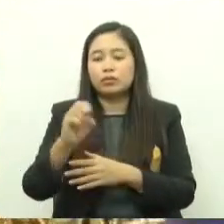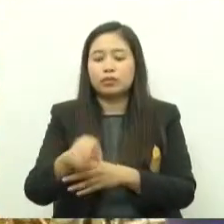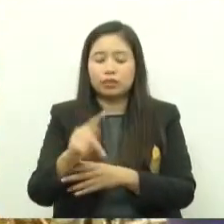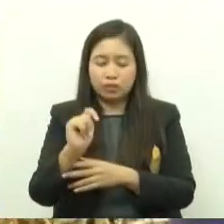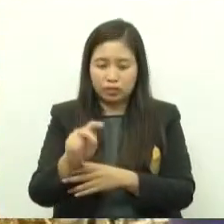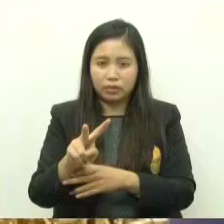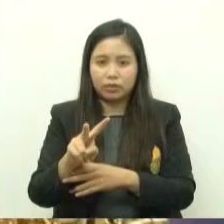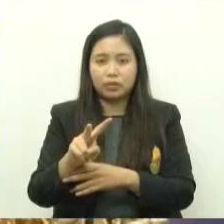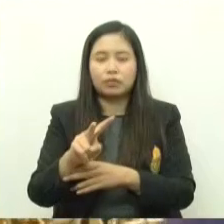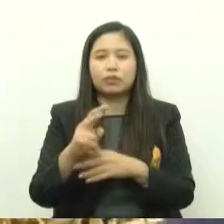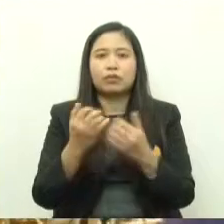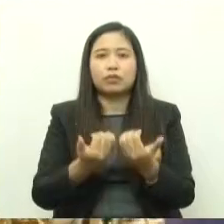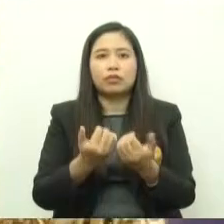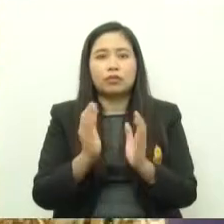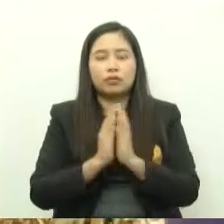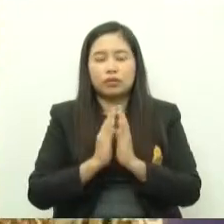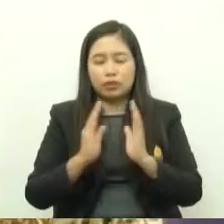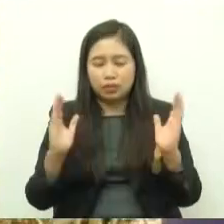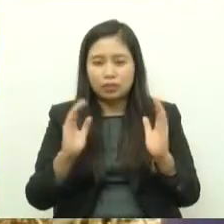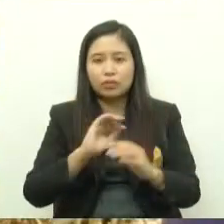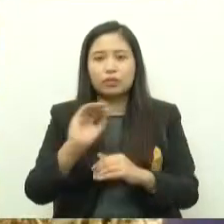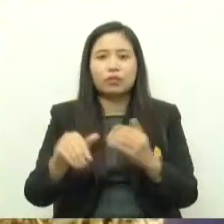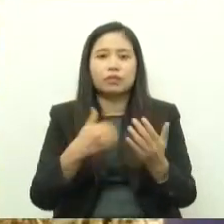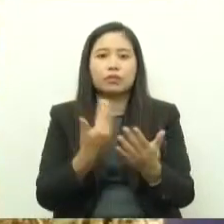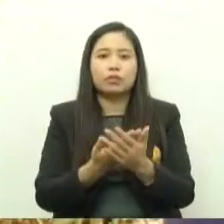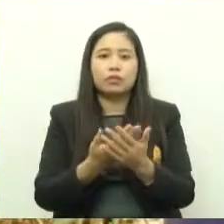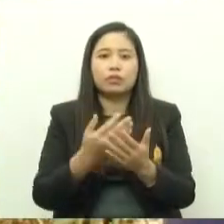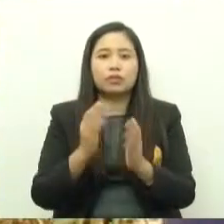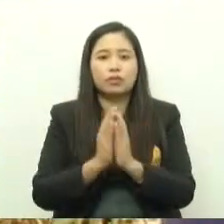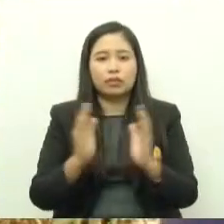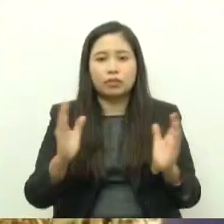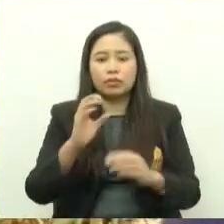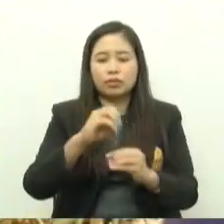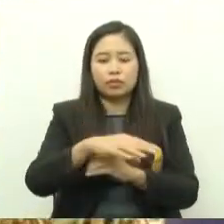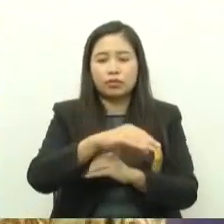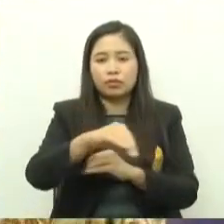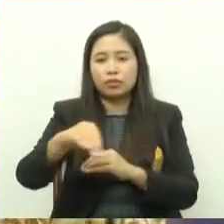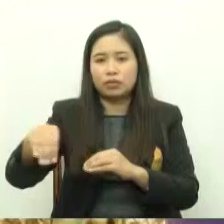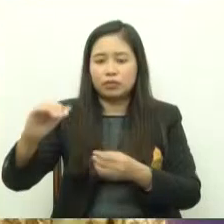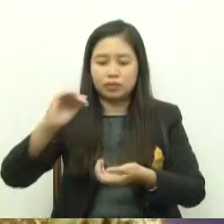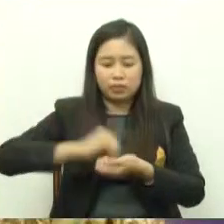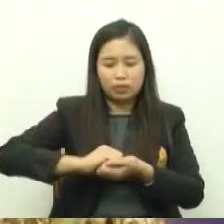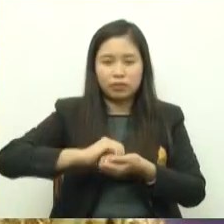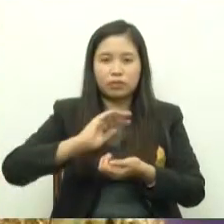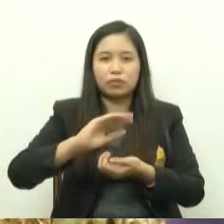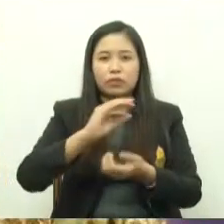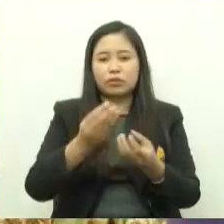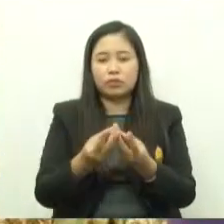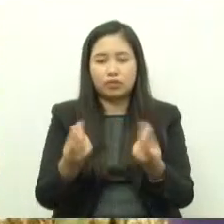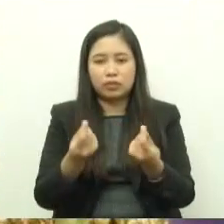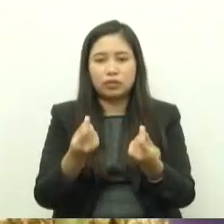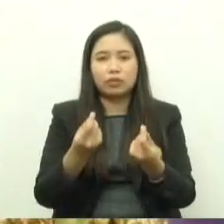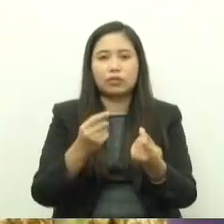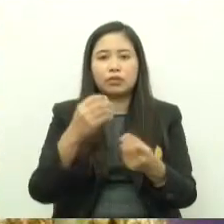ฐานต้องขอขอบคุณเ่อทุกภาคส่วนเริ่มตั้งแต่ความร่วมมือของทุกเขตพื้นที่ทุก